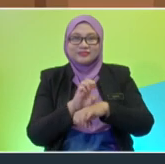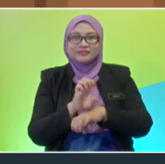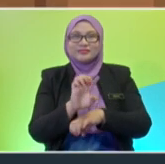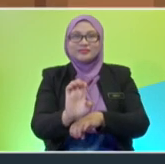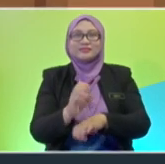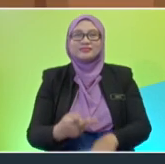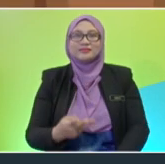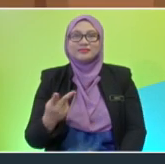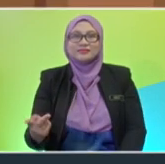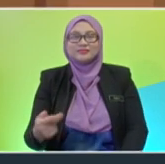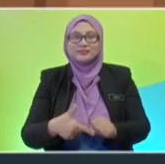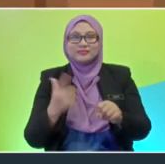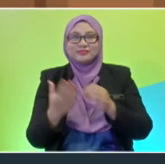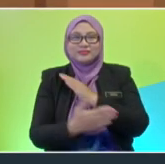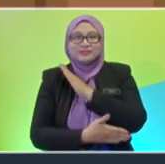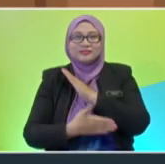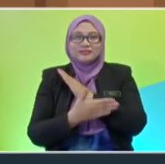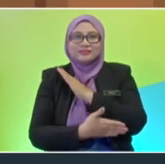esport ke luar negara